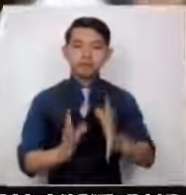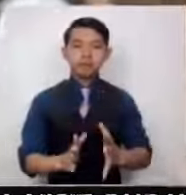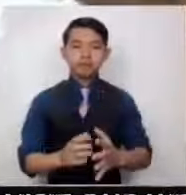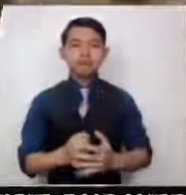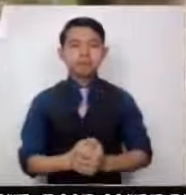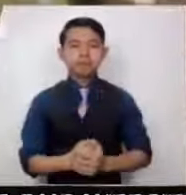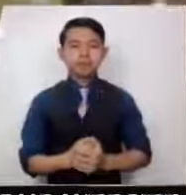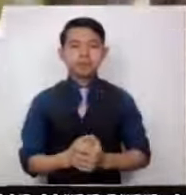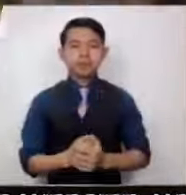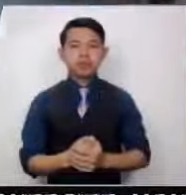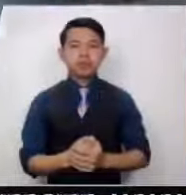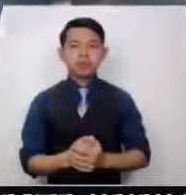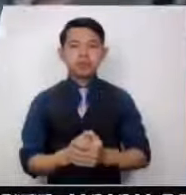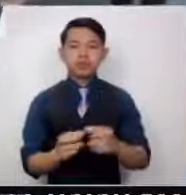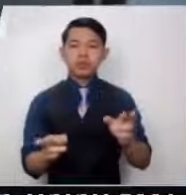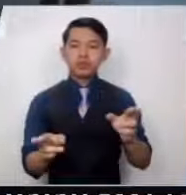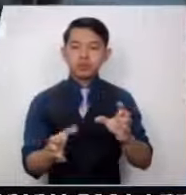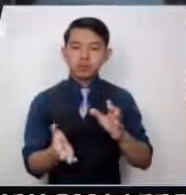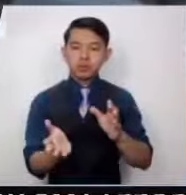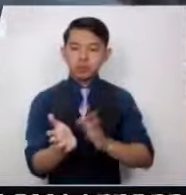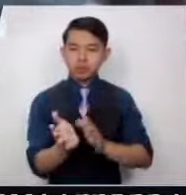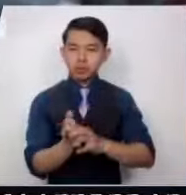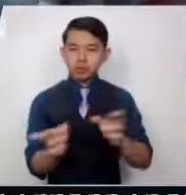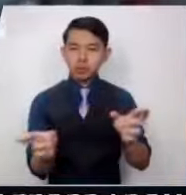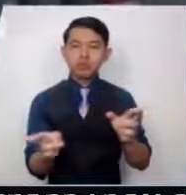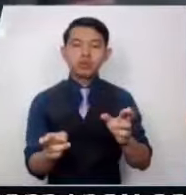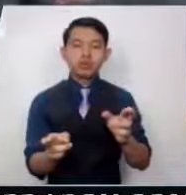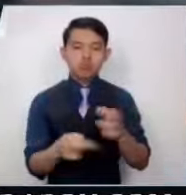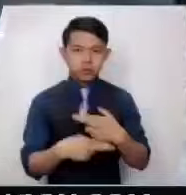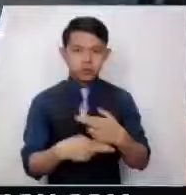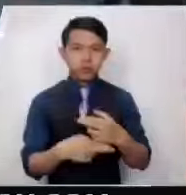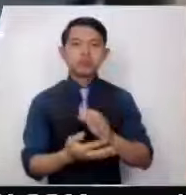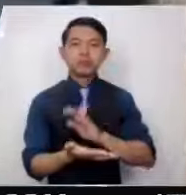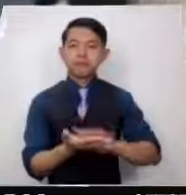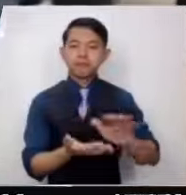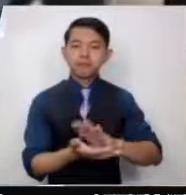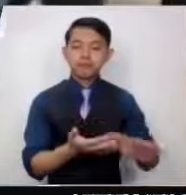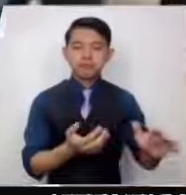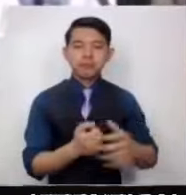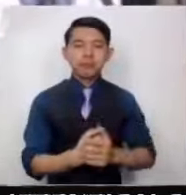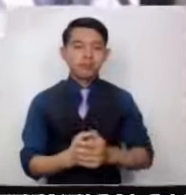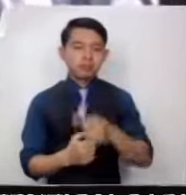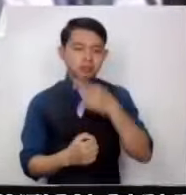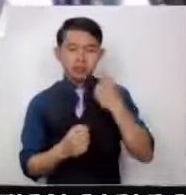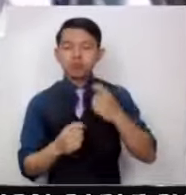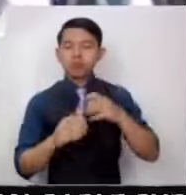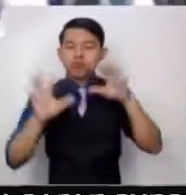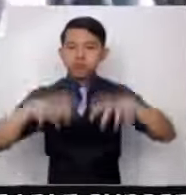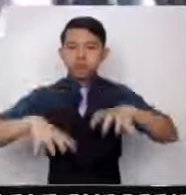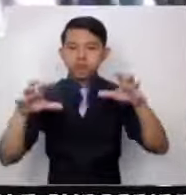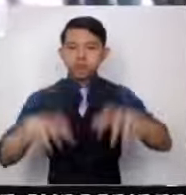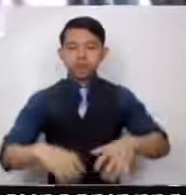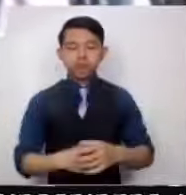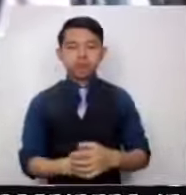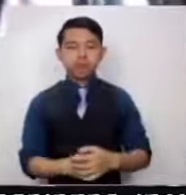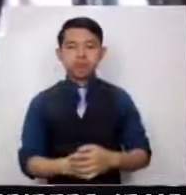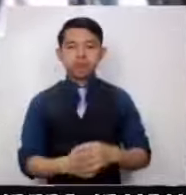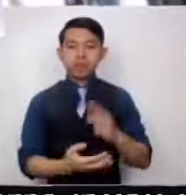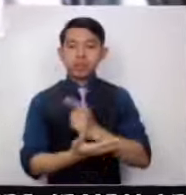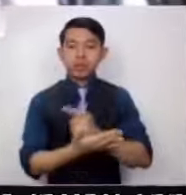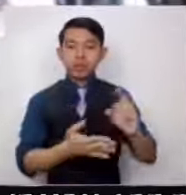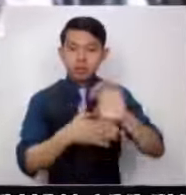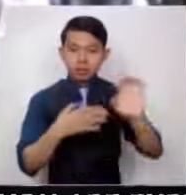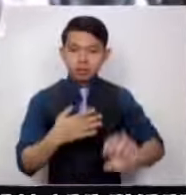na dulot ng pag-apaw ng katabing ilog dahil sa mga nagdaang pag-ulan. Nitong weekend, humabol sa paglilinis ang mga guro sa